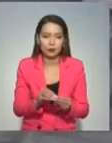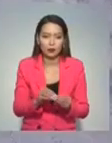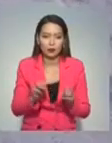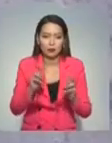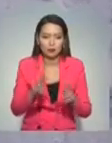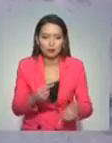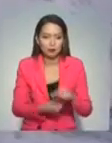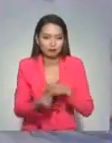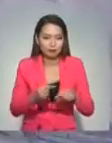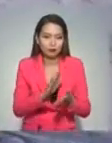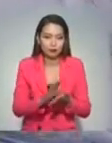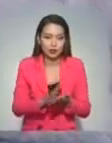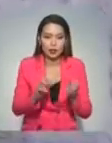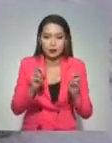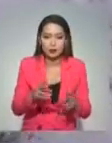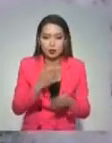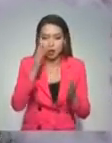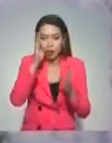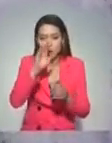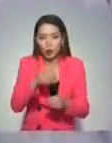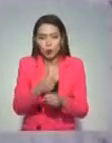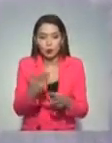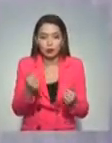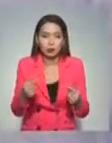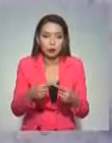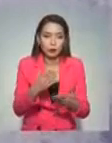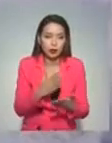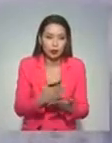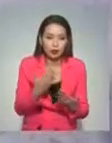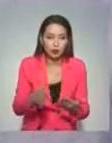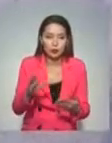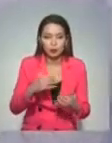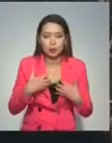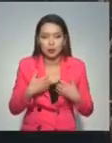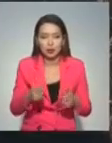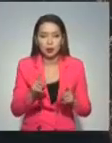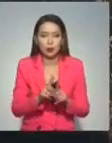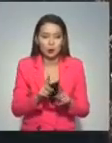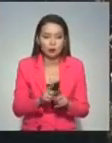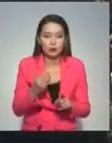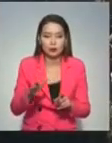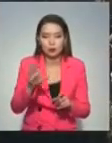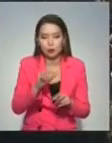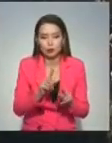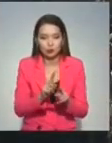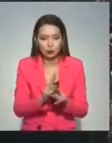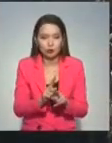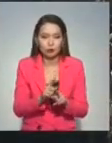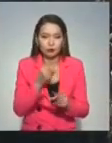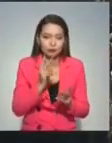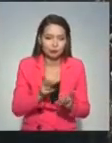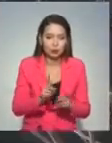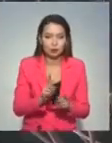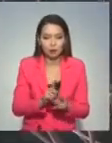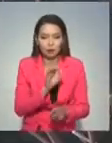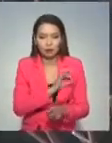Оны экология департаменті де растады. Қазір сынап шығаратын зауыт жоқ, ал ескі коллекторды басқа зауыт пайдаланады. Сондықтан